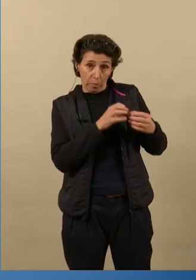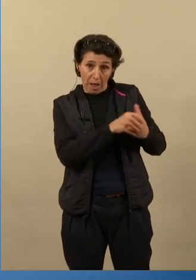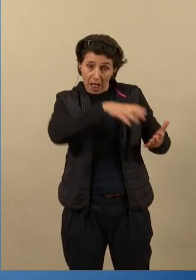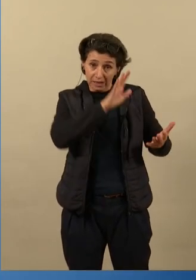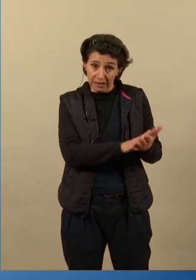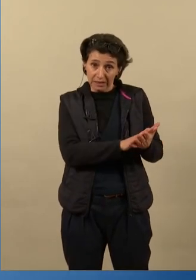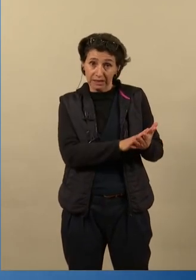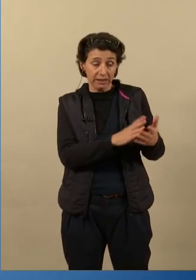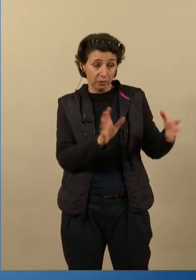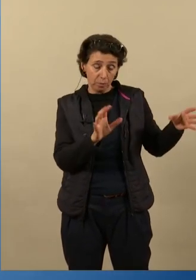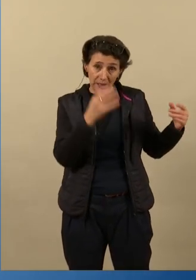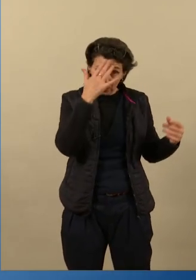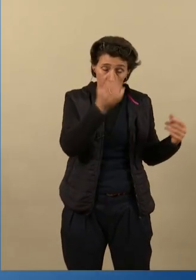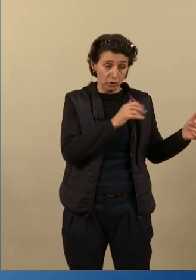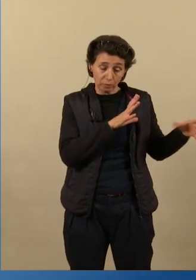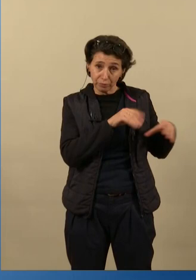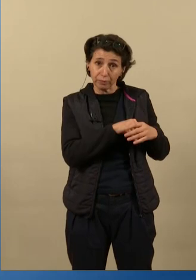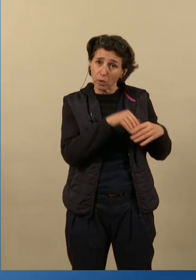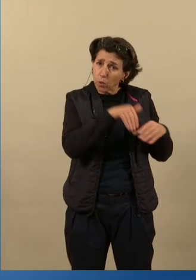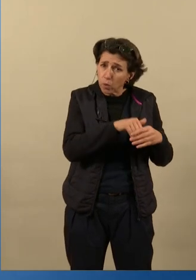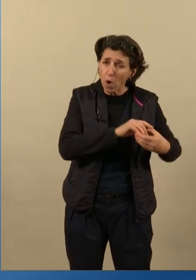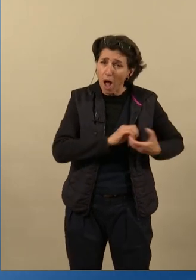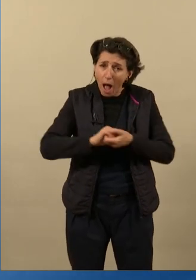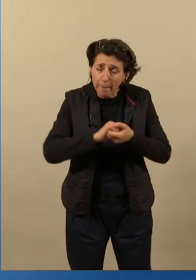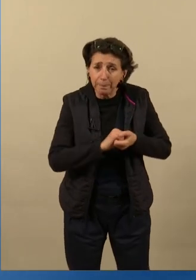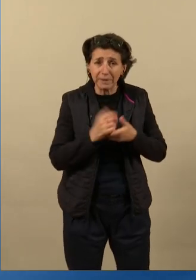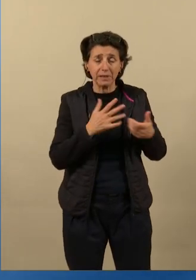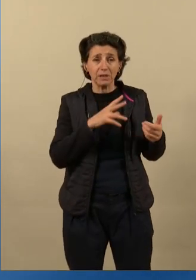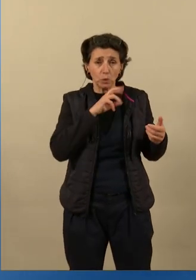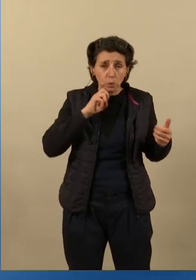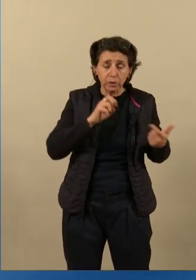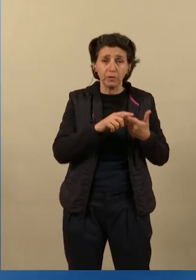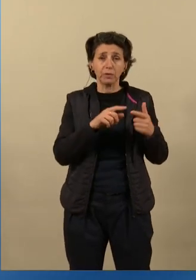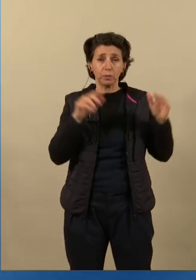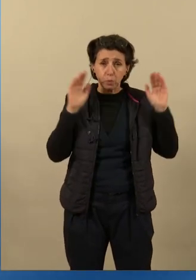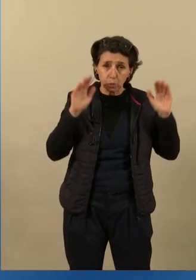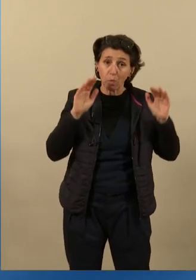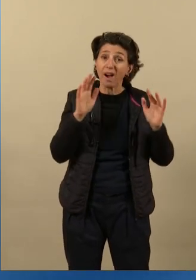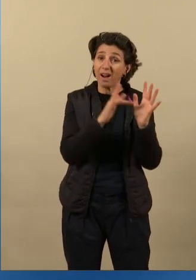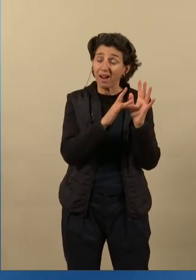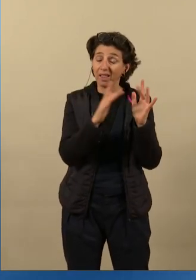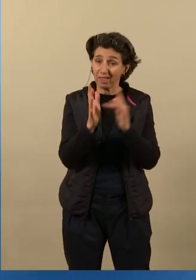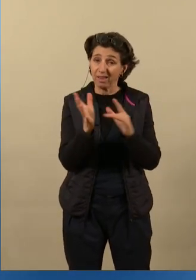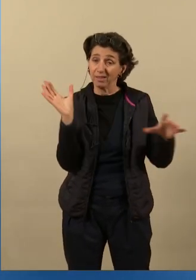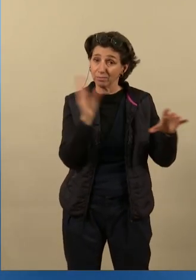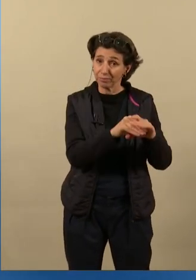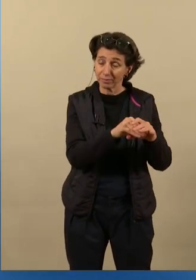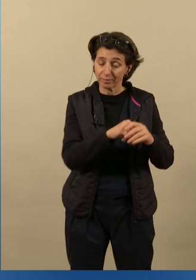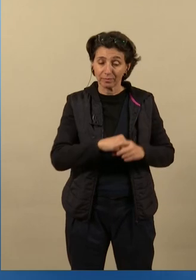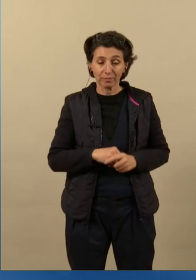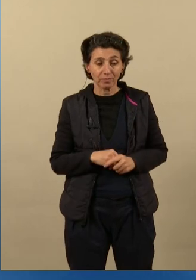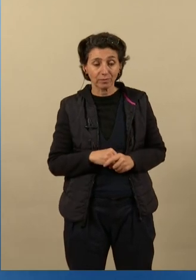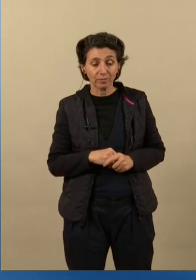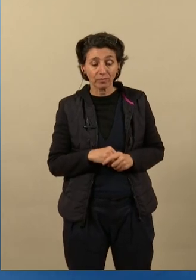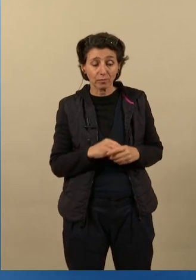réunit je dis bien aussi bien des amis juifs musulmans et également chrétien bien